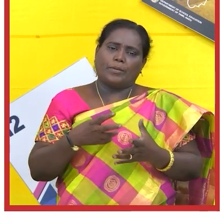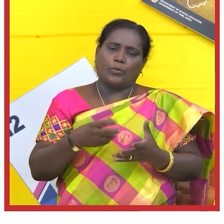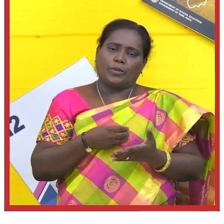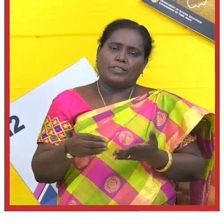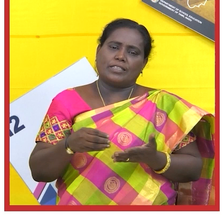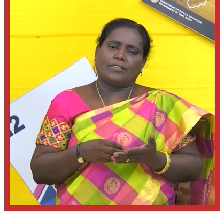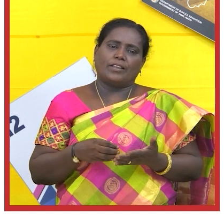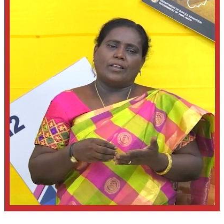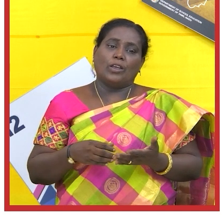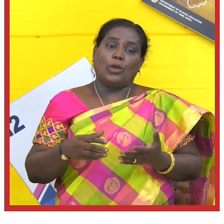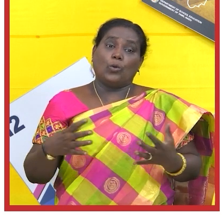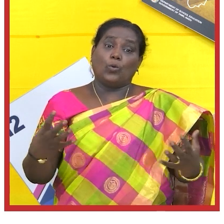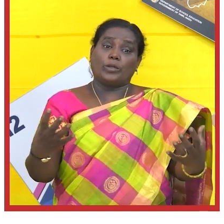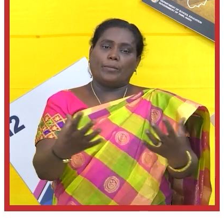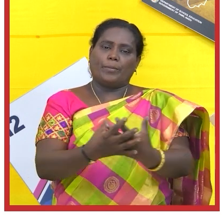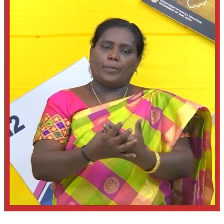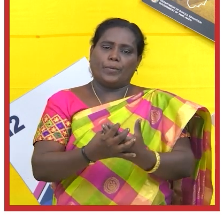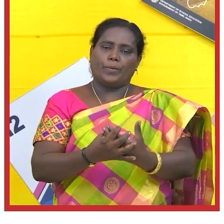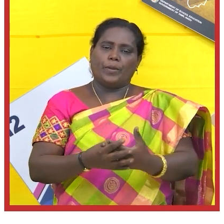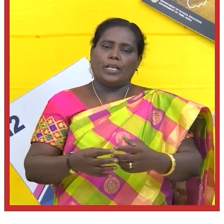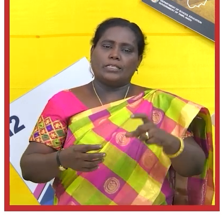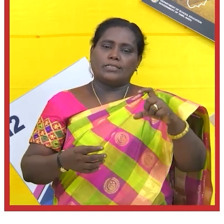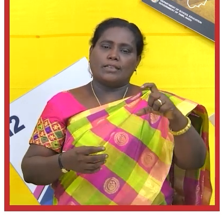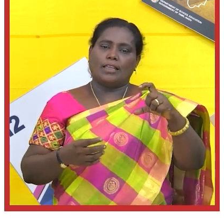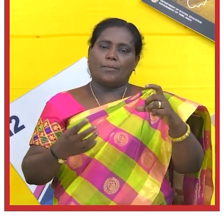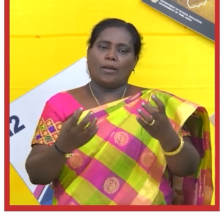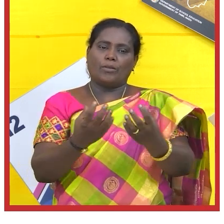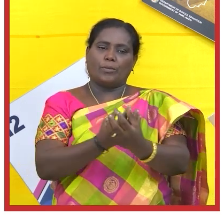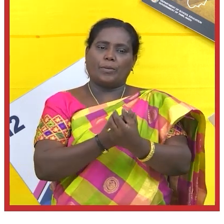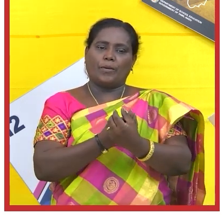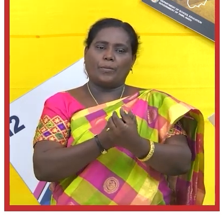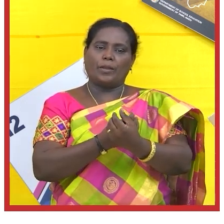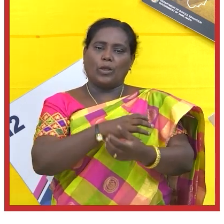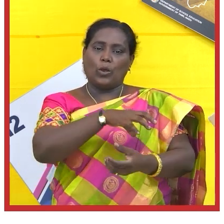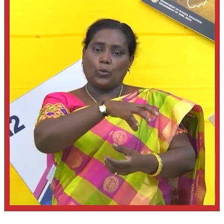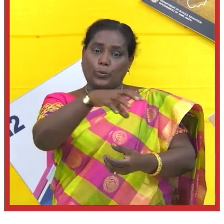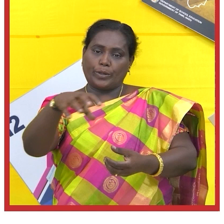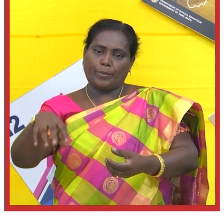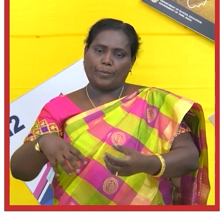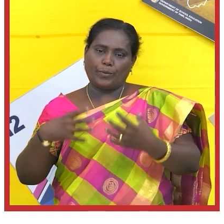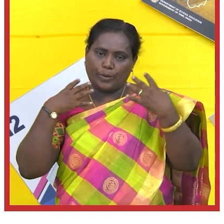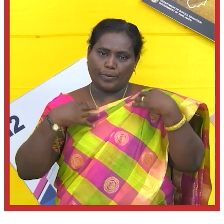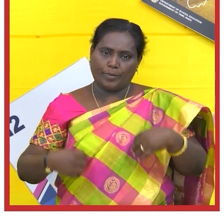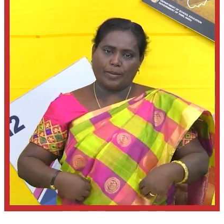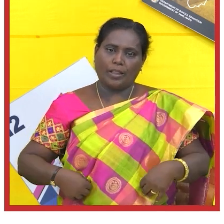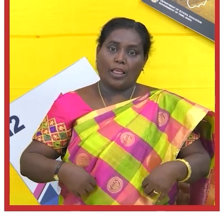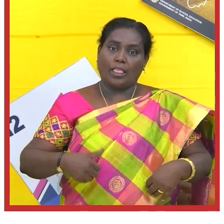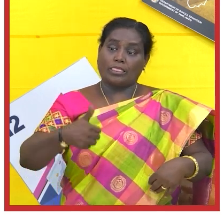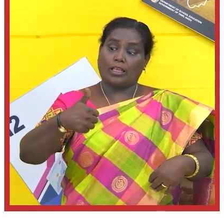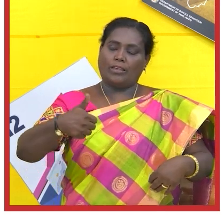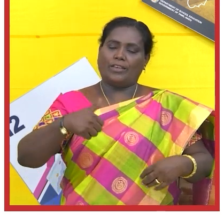கூட்டமைப்பு என்ற ஒரு அமைப்பையும் ஏற்படுத்தியிருக்கிறார், அல்லது ஒடுக்கப்பட்ட வகுப்பினரின் கூட்டமைப்பு ஆகியவற்றினுடைய தலைவராக